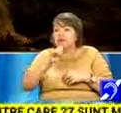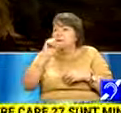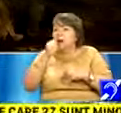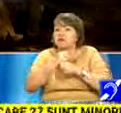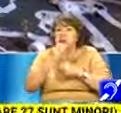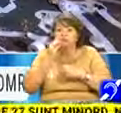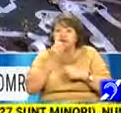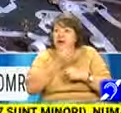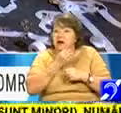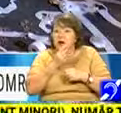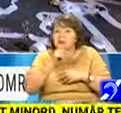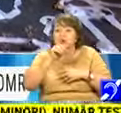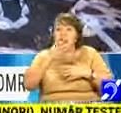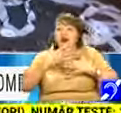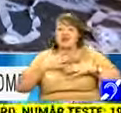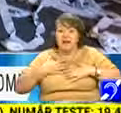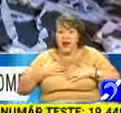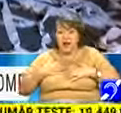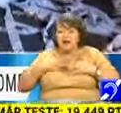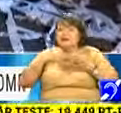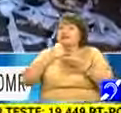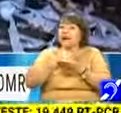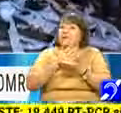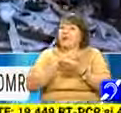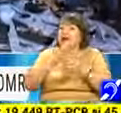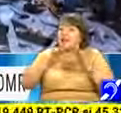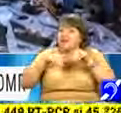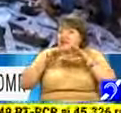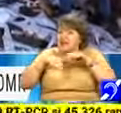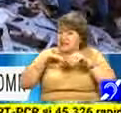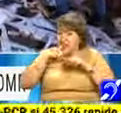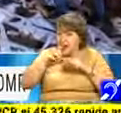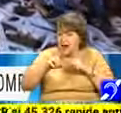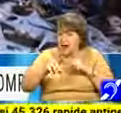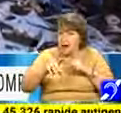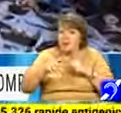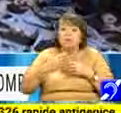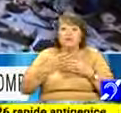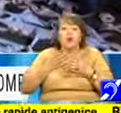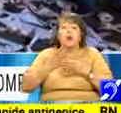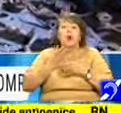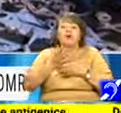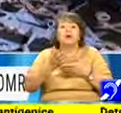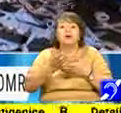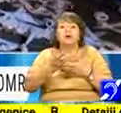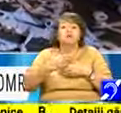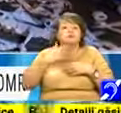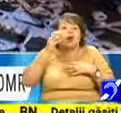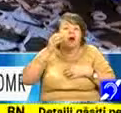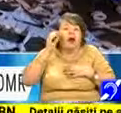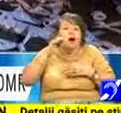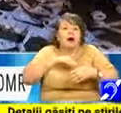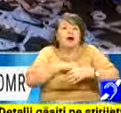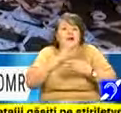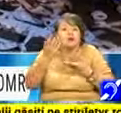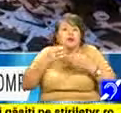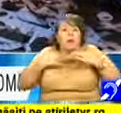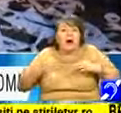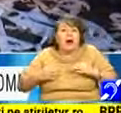că dorește împărțirea acestor ministere în pornind de la actuala pondere parlamentară. Iar în momentul de